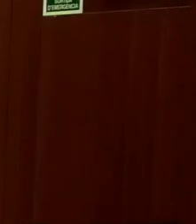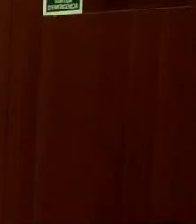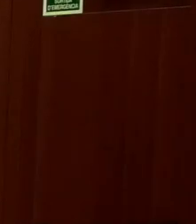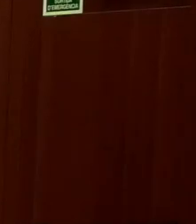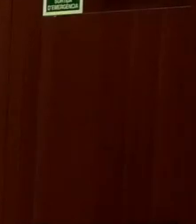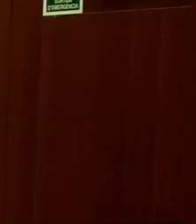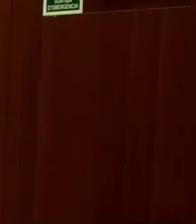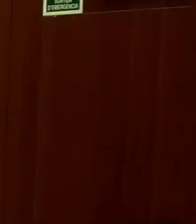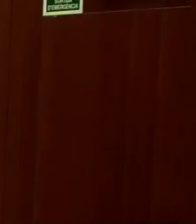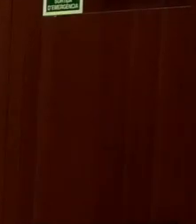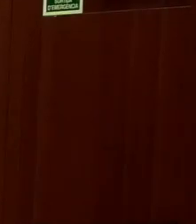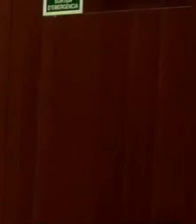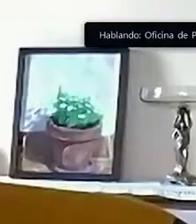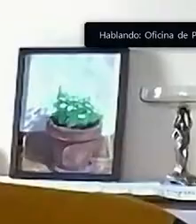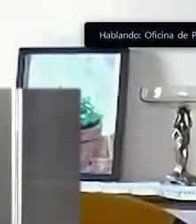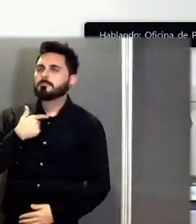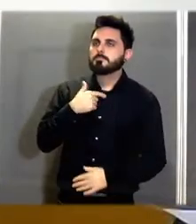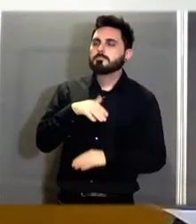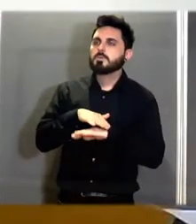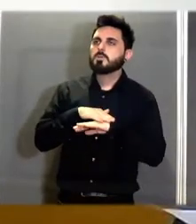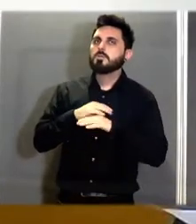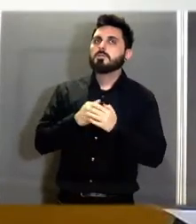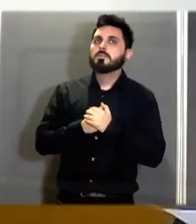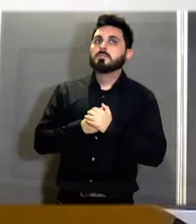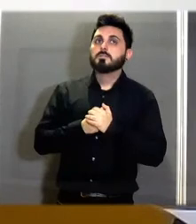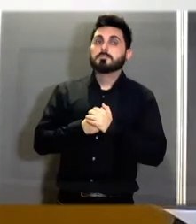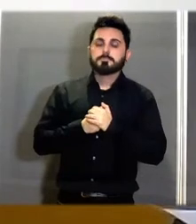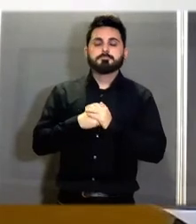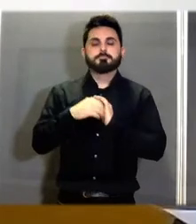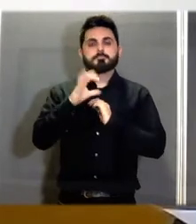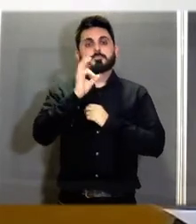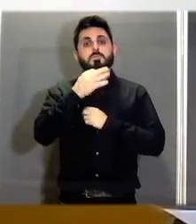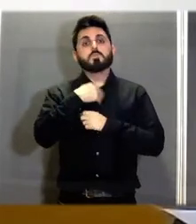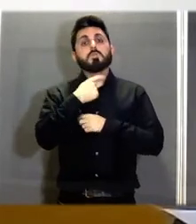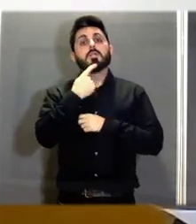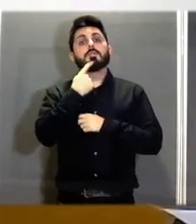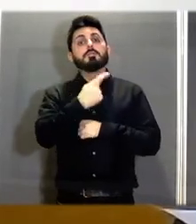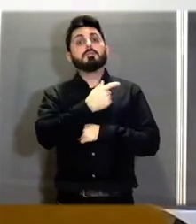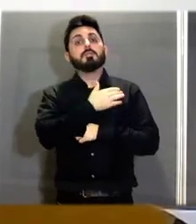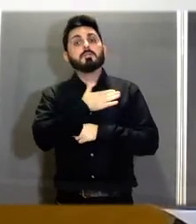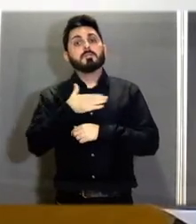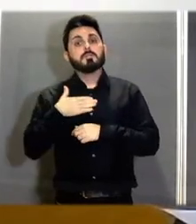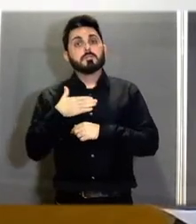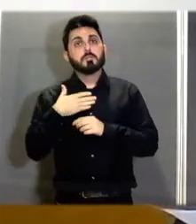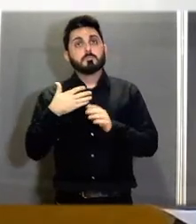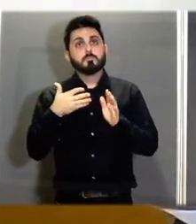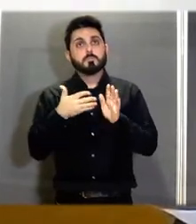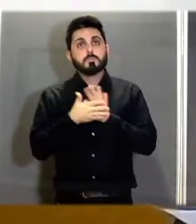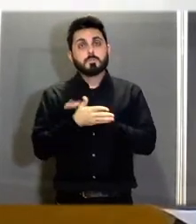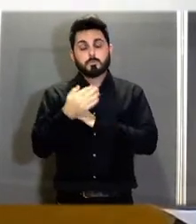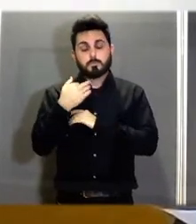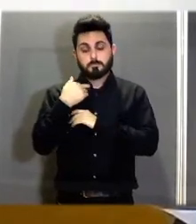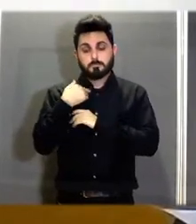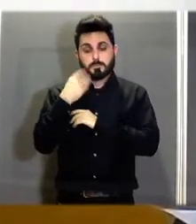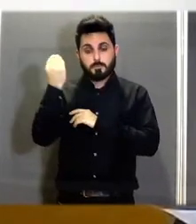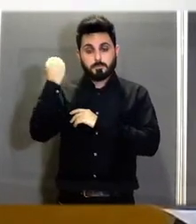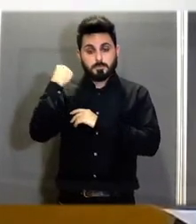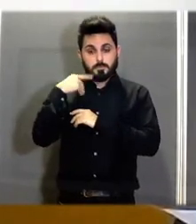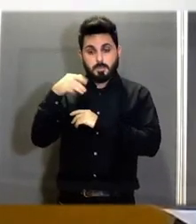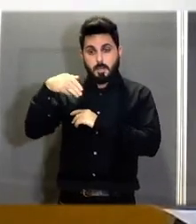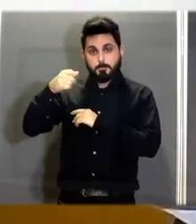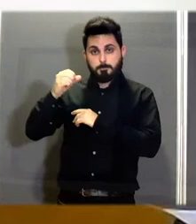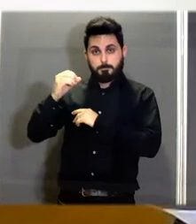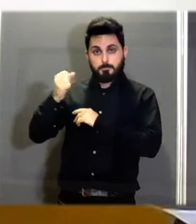Digues, Àngel, digues. Sí, jo volia dir una cosa, perquè és que em recordava molt tot el que deia el